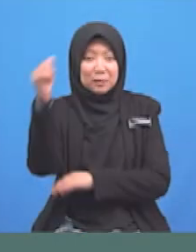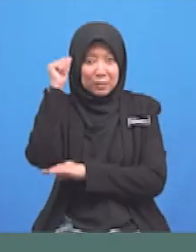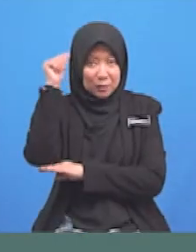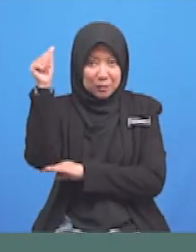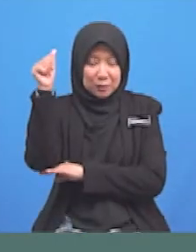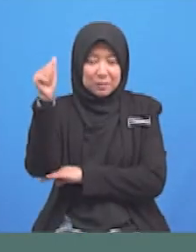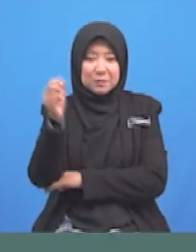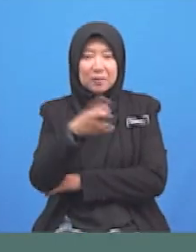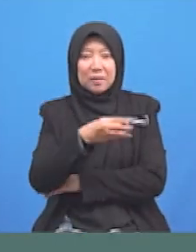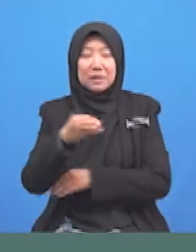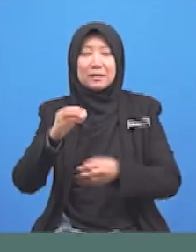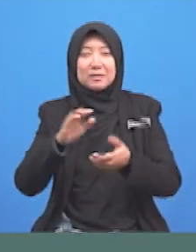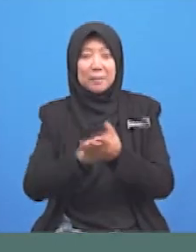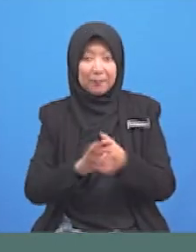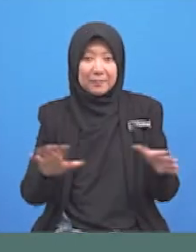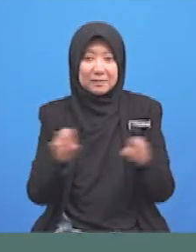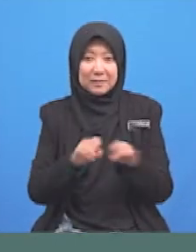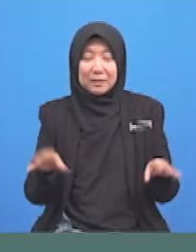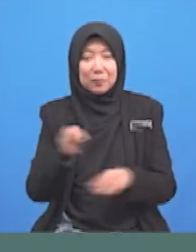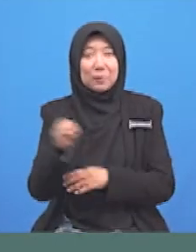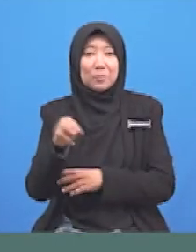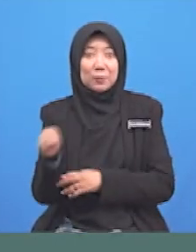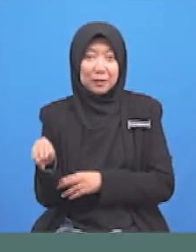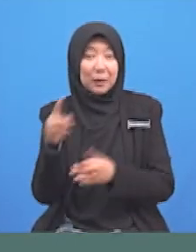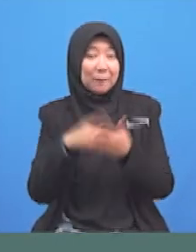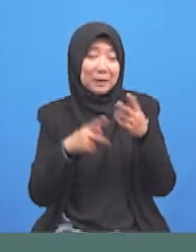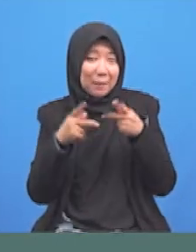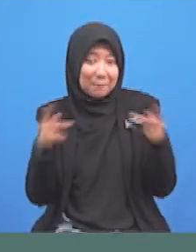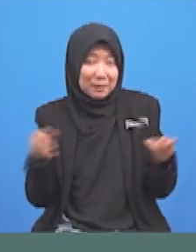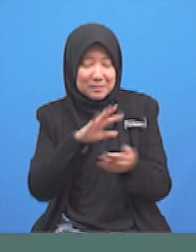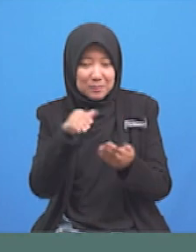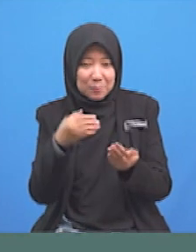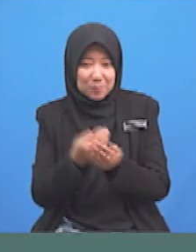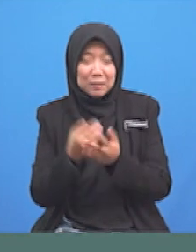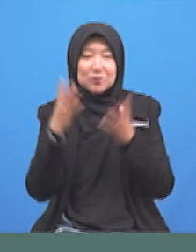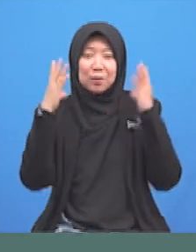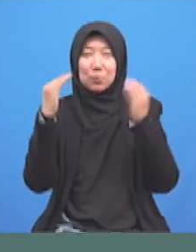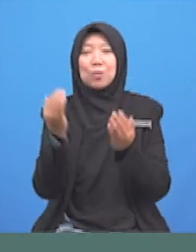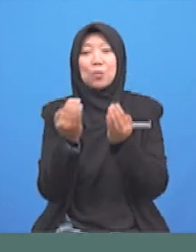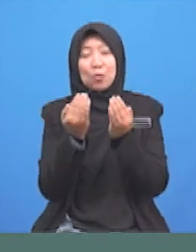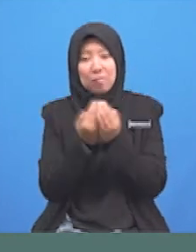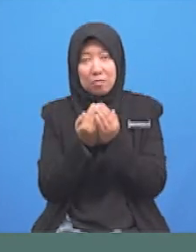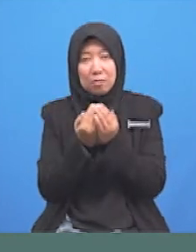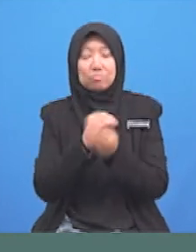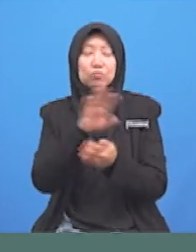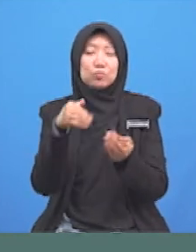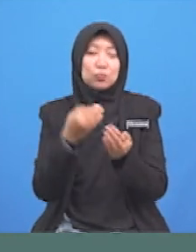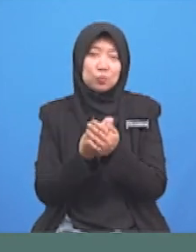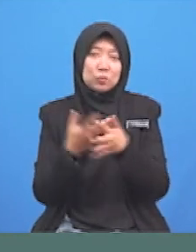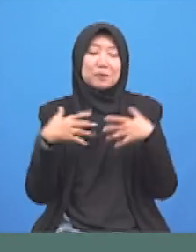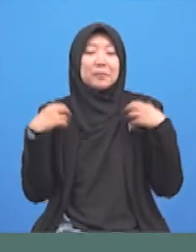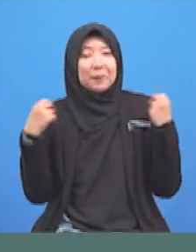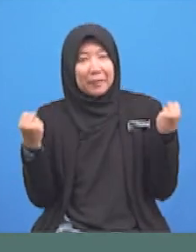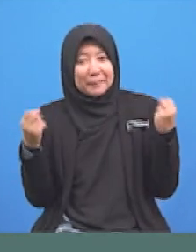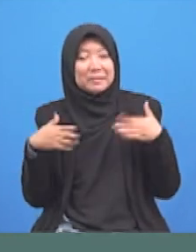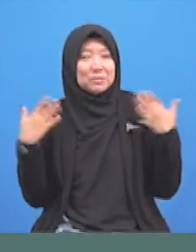Assalamualaikum dan selamat sejahtera murid-murid. Apa khabar semua? Cikgu doakan anda semua berada dalam keadaan